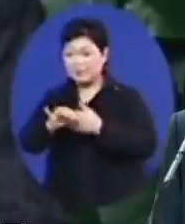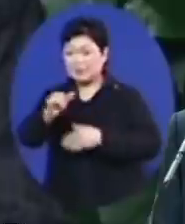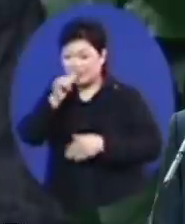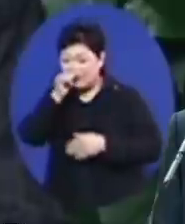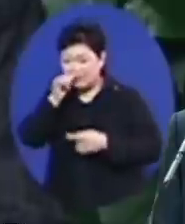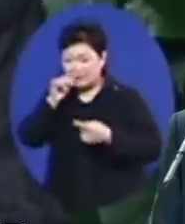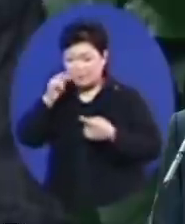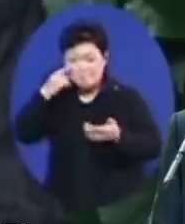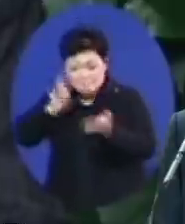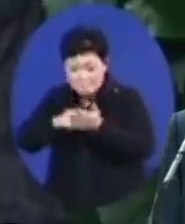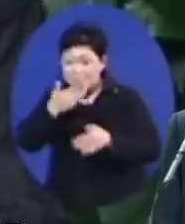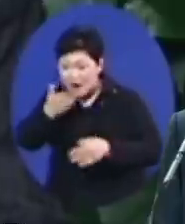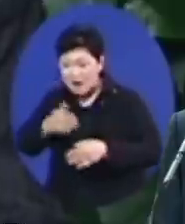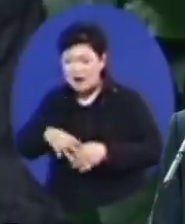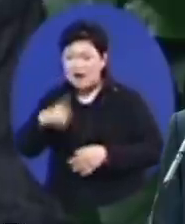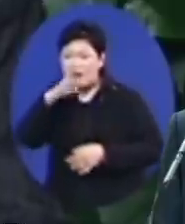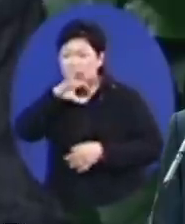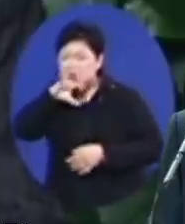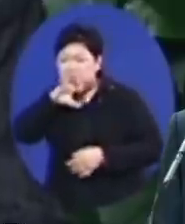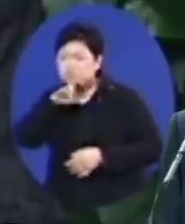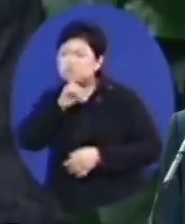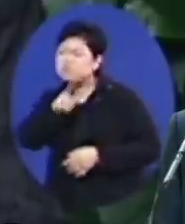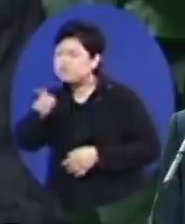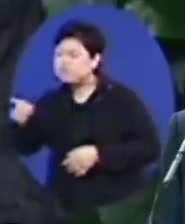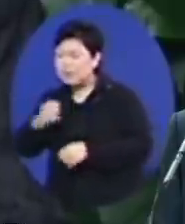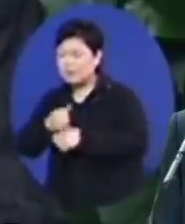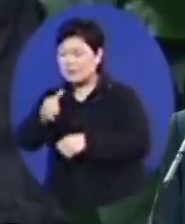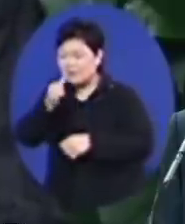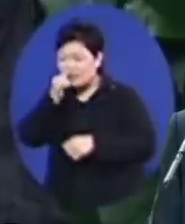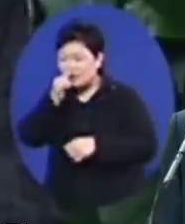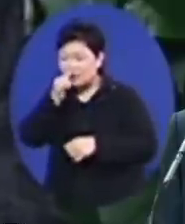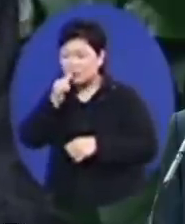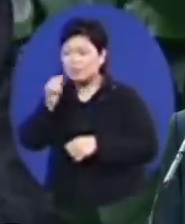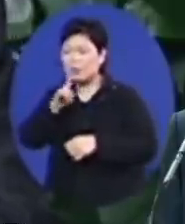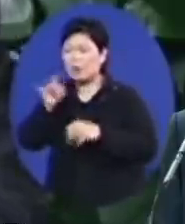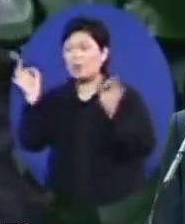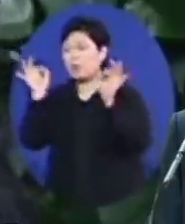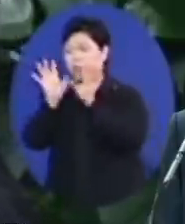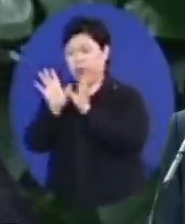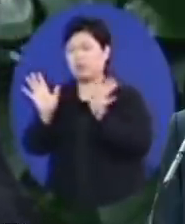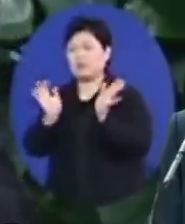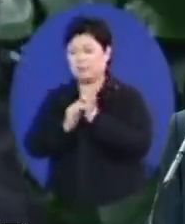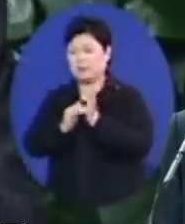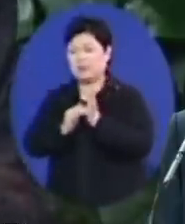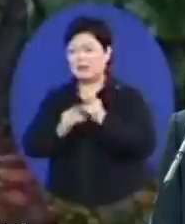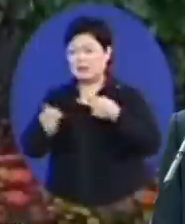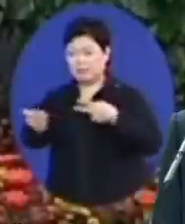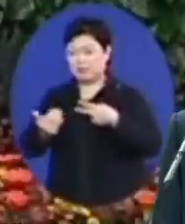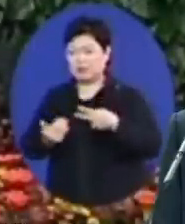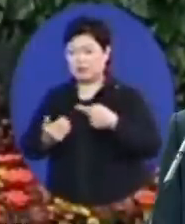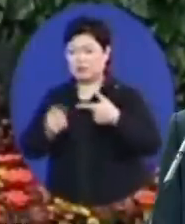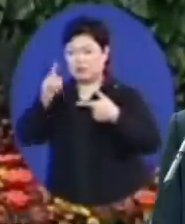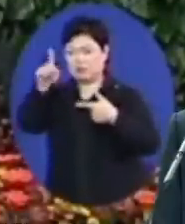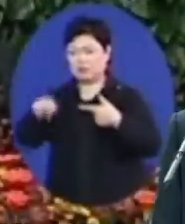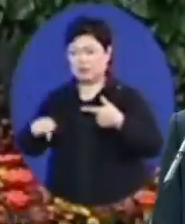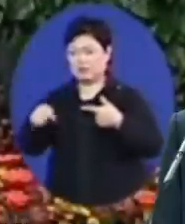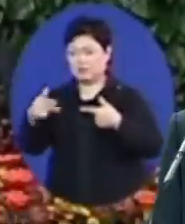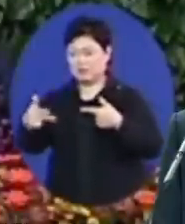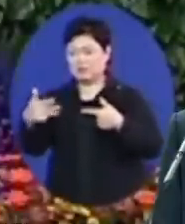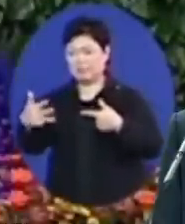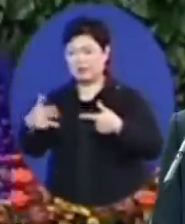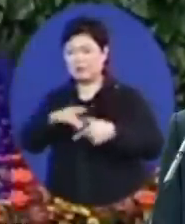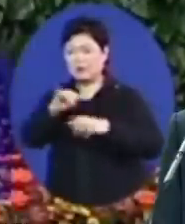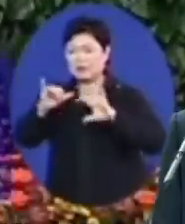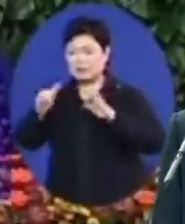눈에 보이고 불평과 원망하면 있는 것도 눈앞에서 사라지는 것입니다. 디모데전서 6장 7절로 8절에 우리가